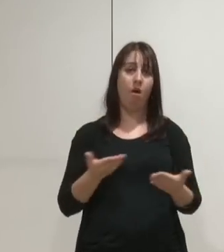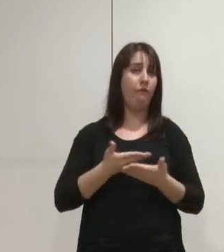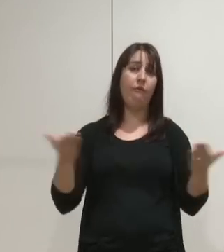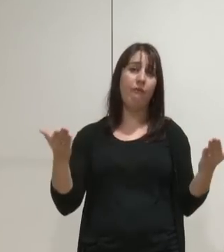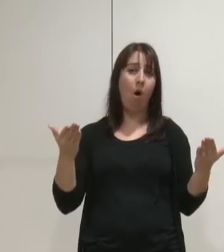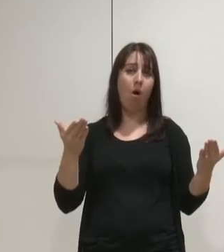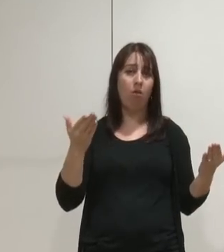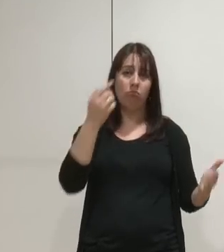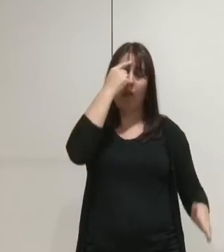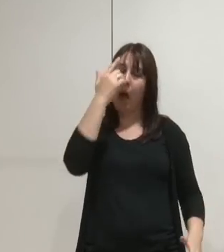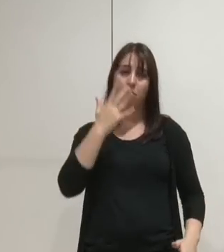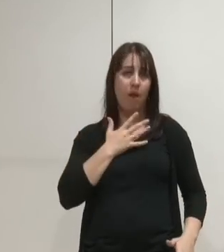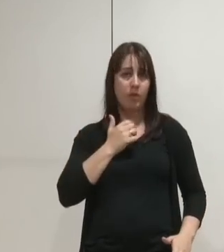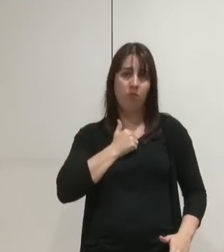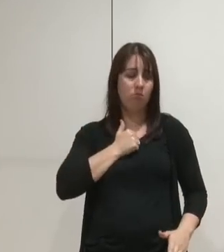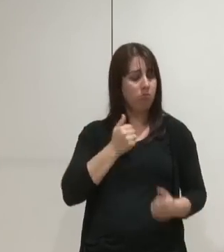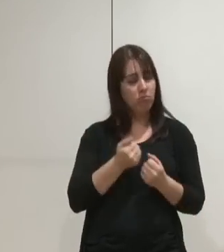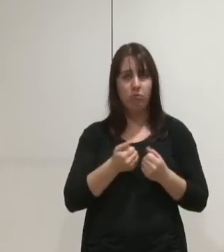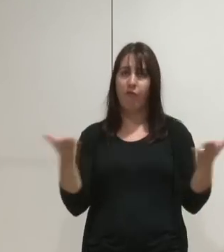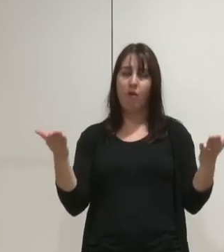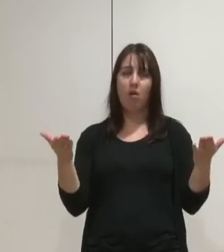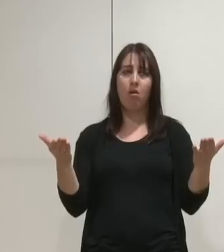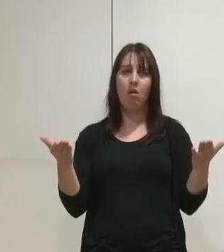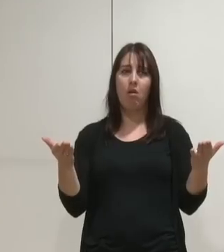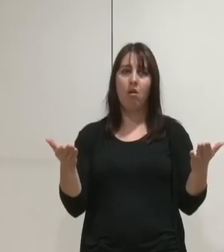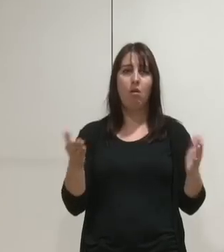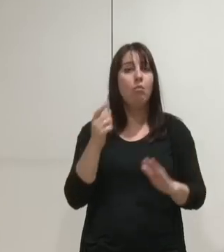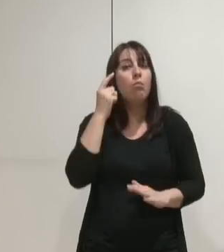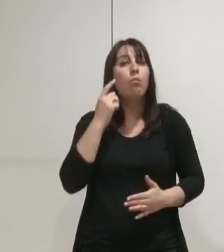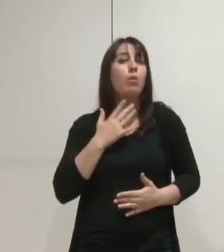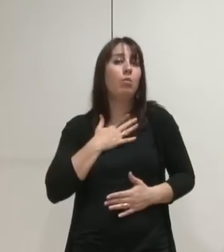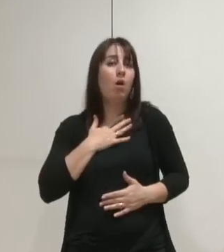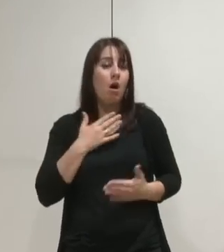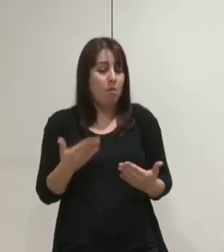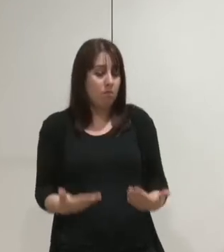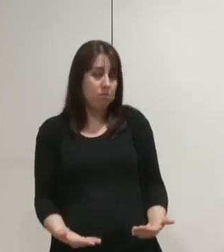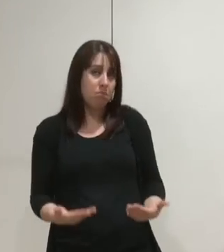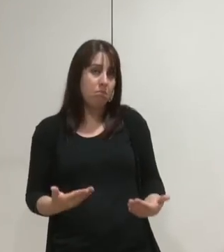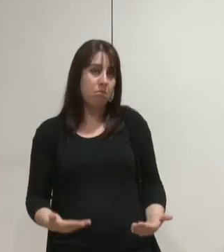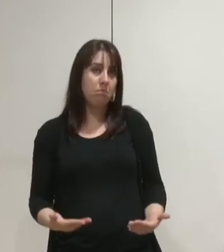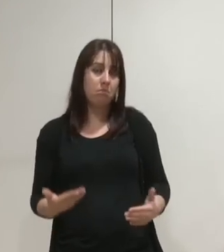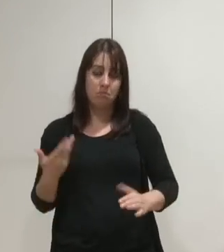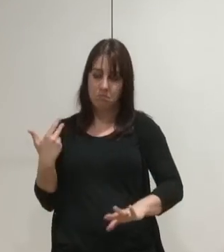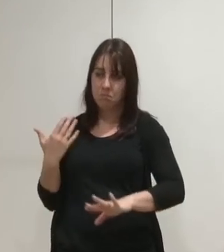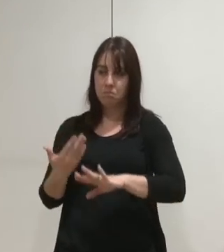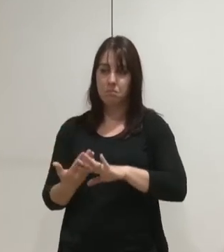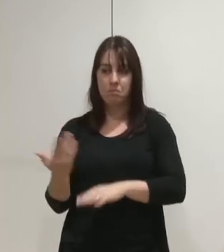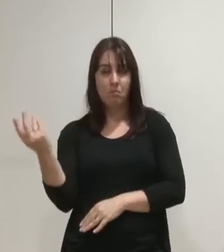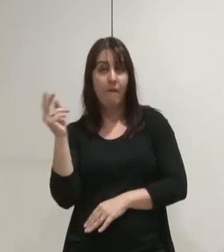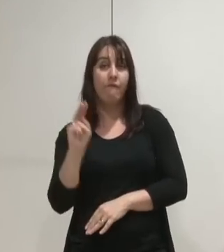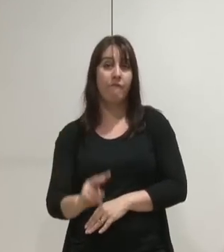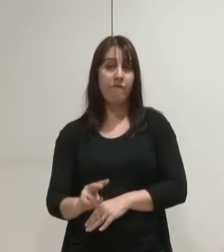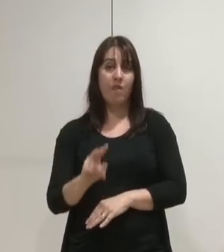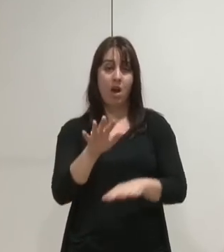comme je le pense je considère que à ce jour il existe une véritable